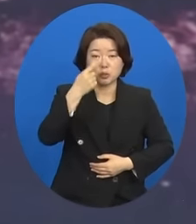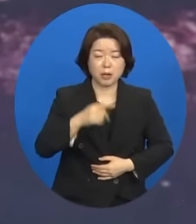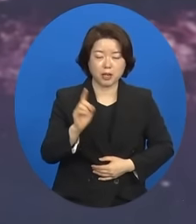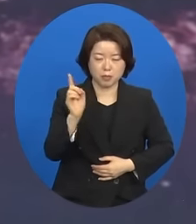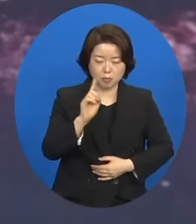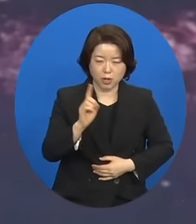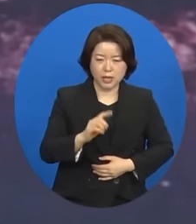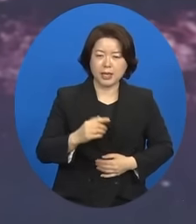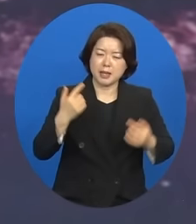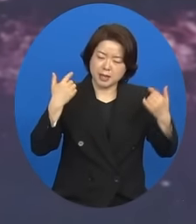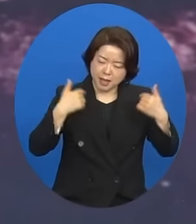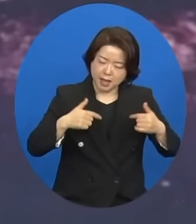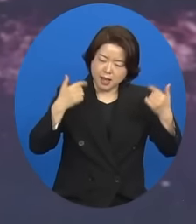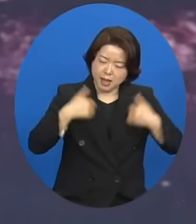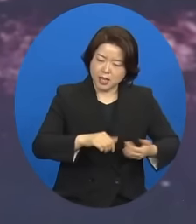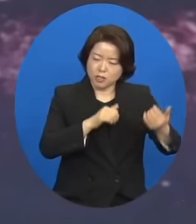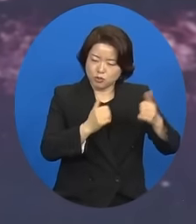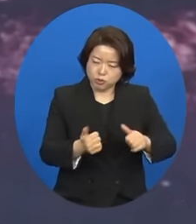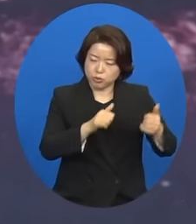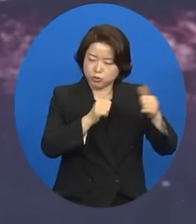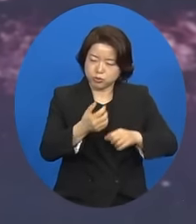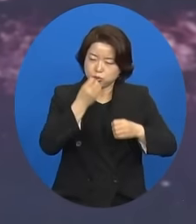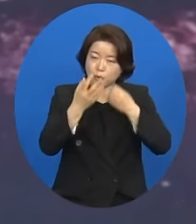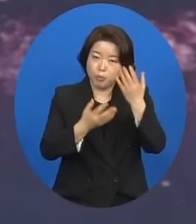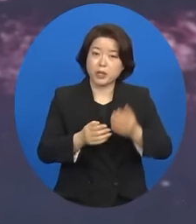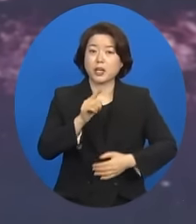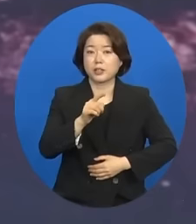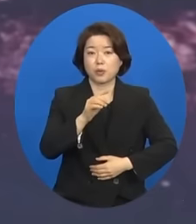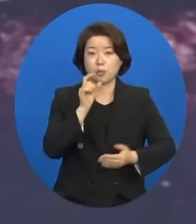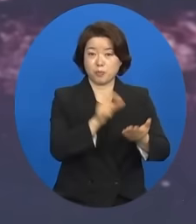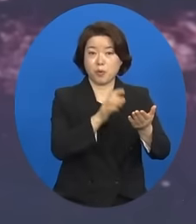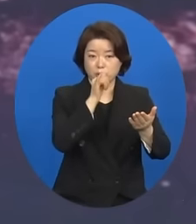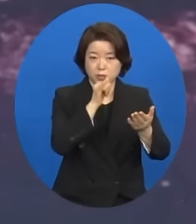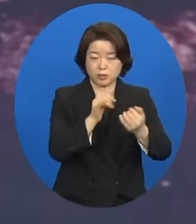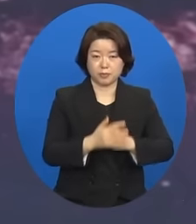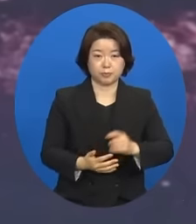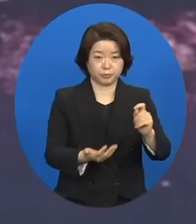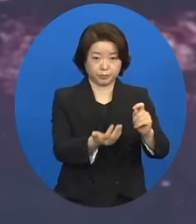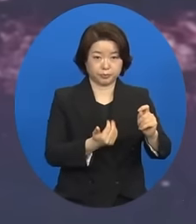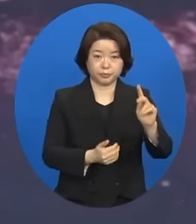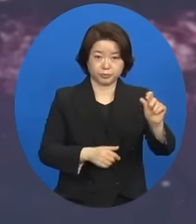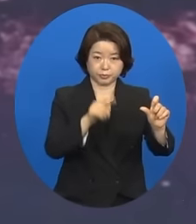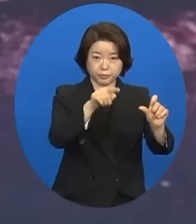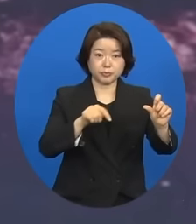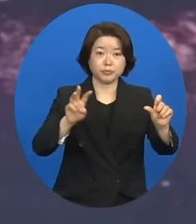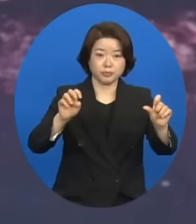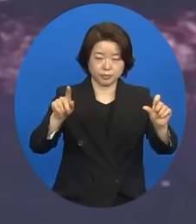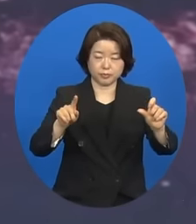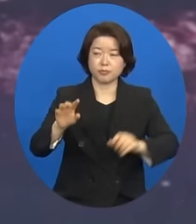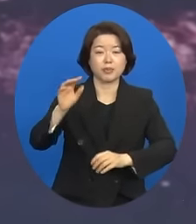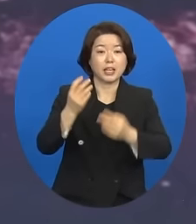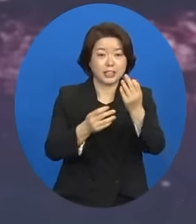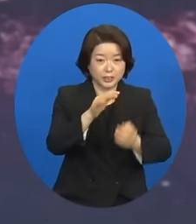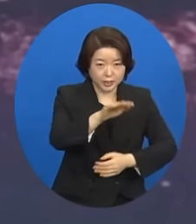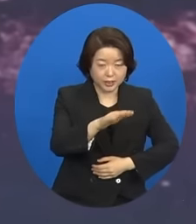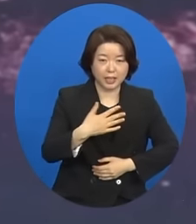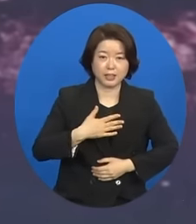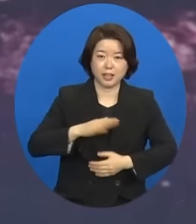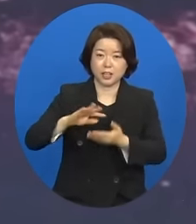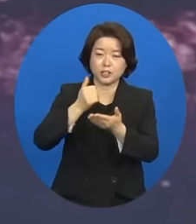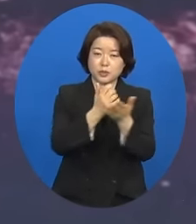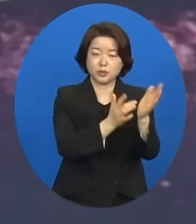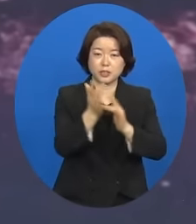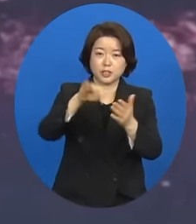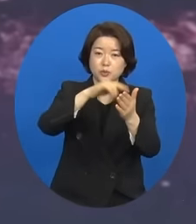된다라고 고백을 해요 고린도전서 15장 31절 있니다 형제들아 내가 그리스도 예수 주 안에서 가진 바